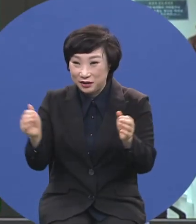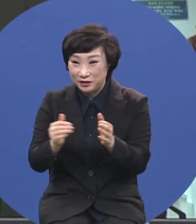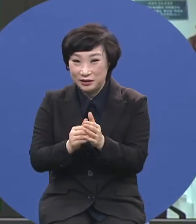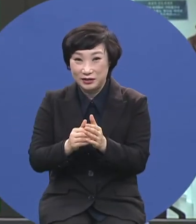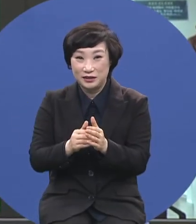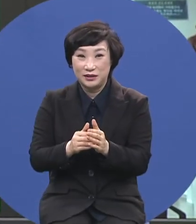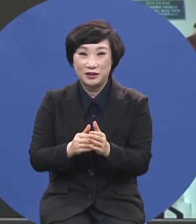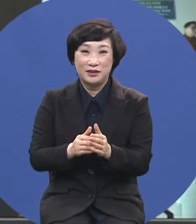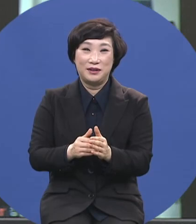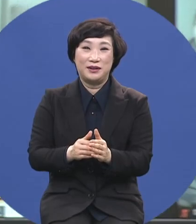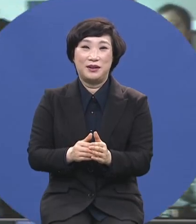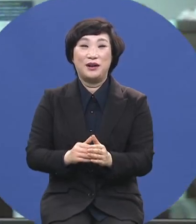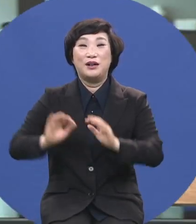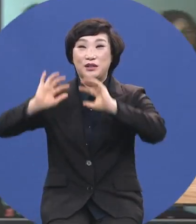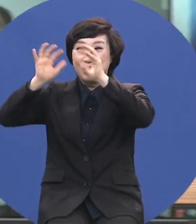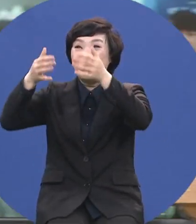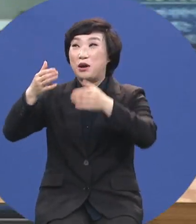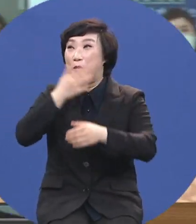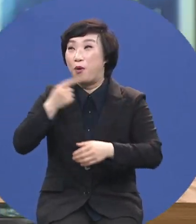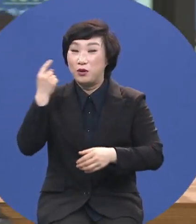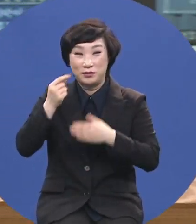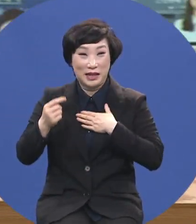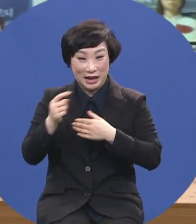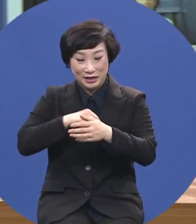해결하시고 천국 복음이 내게 충만케 하시고